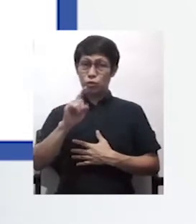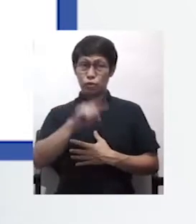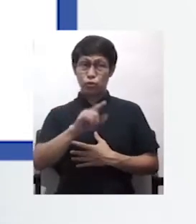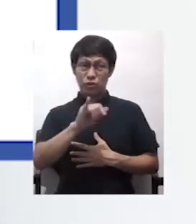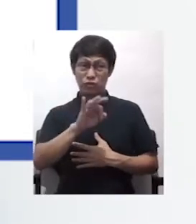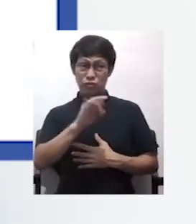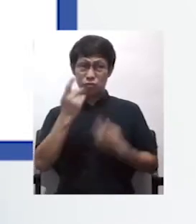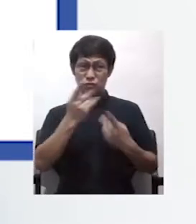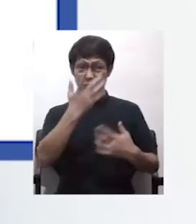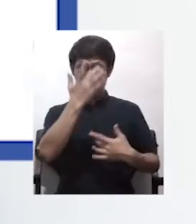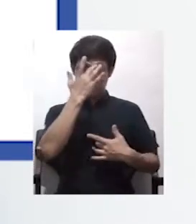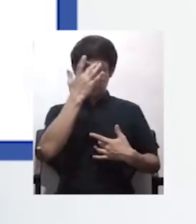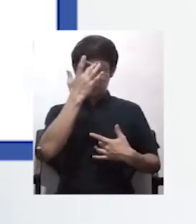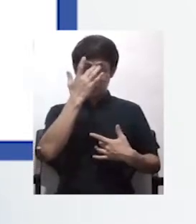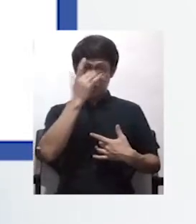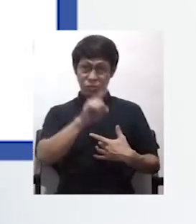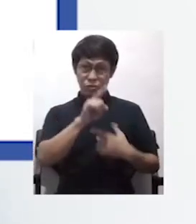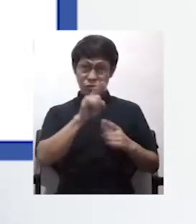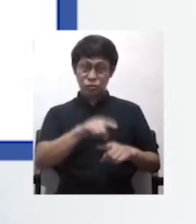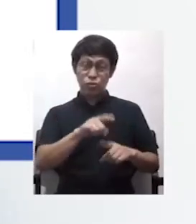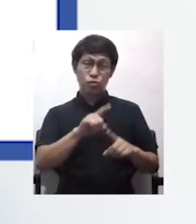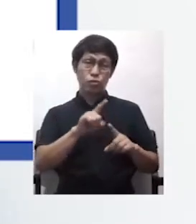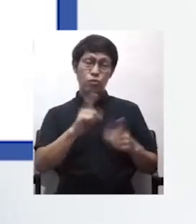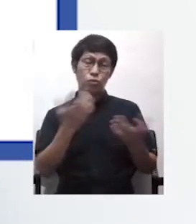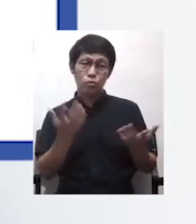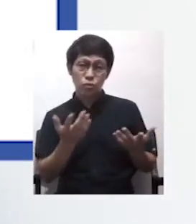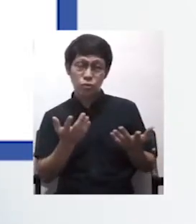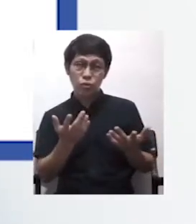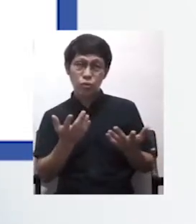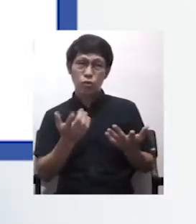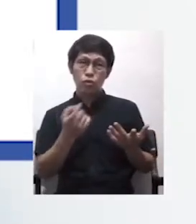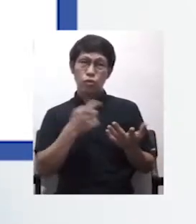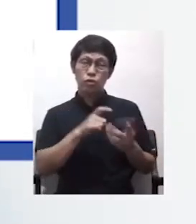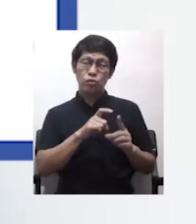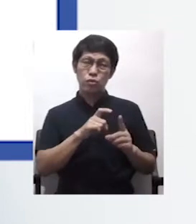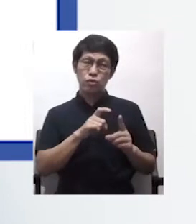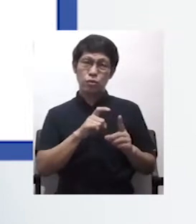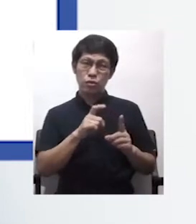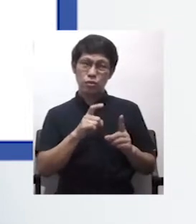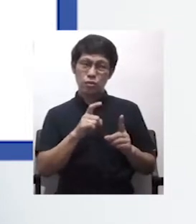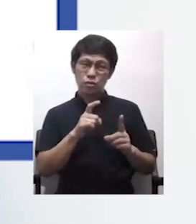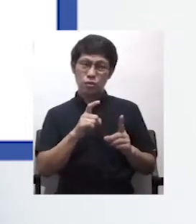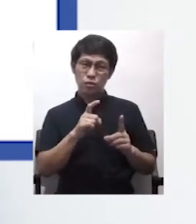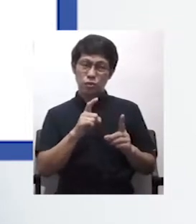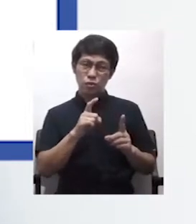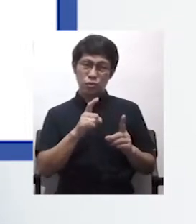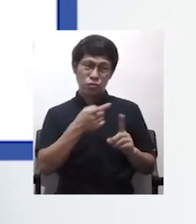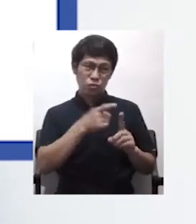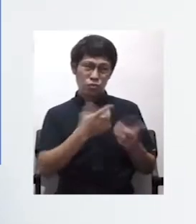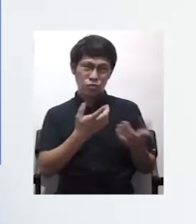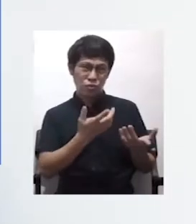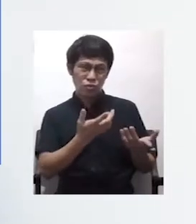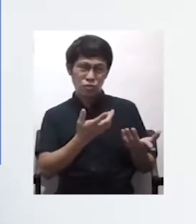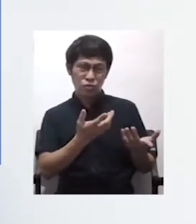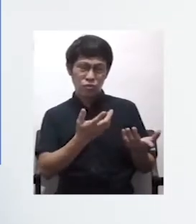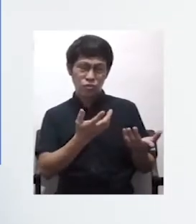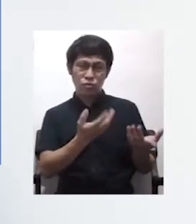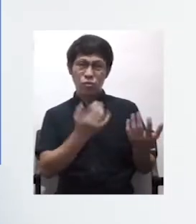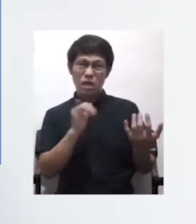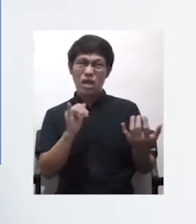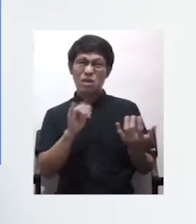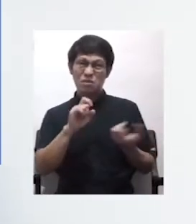rin ng infeksyon. Karaniwan sa mga mayroong ganitong problema ay nagmumula ito doon nga sa